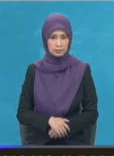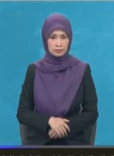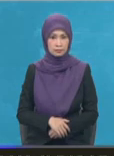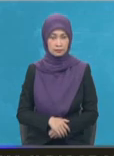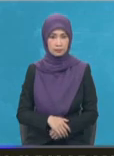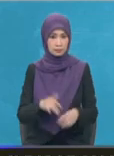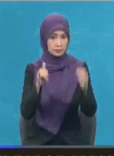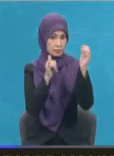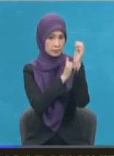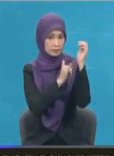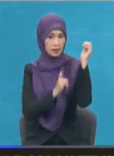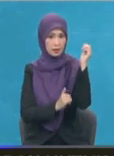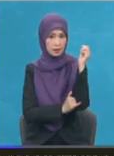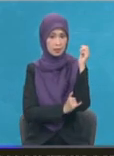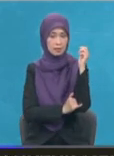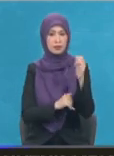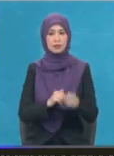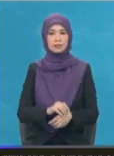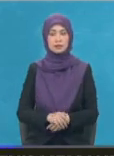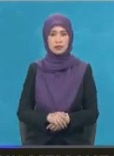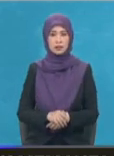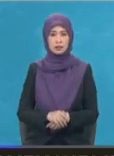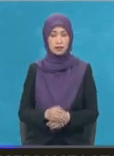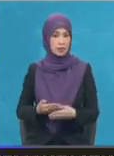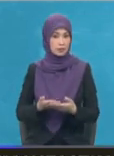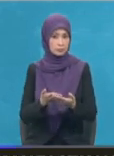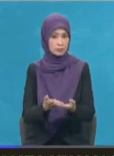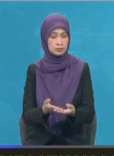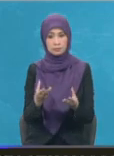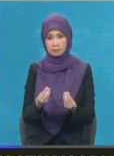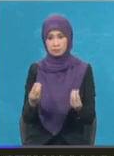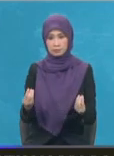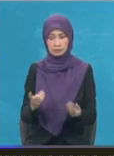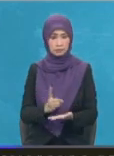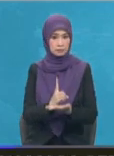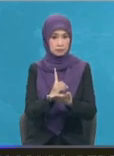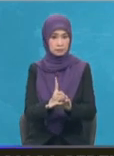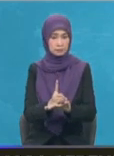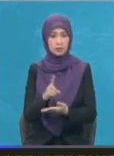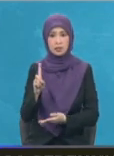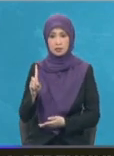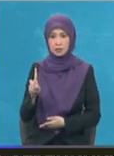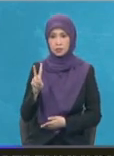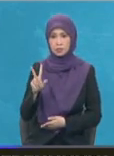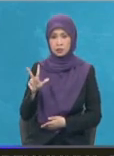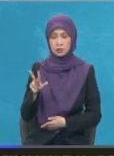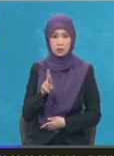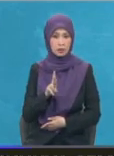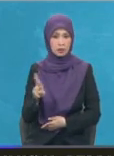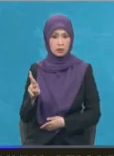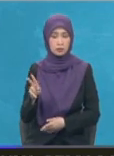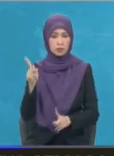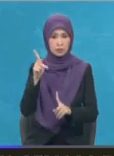Yayasan Sultan Haji yang menyampaikan beberapa sumbangan keseluruhannya berjumlah 123.000 Ringgit